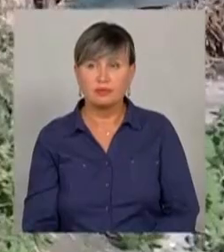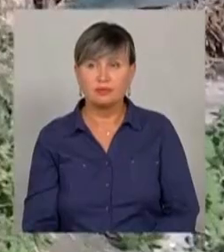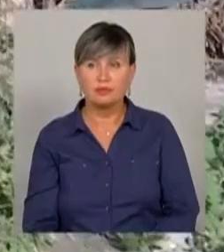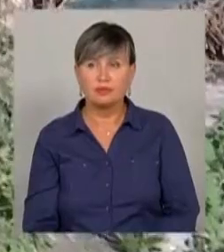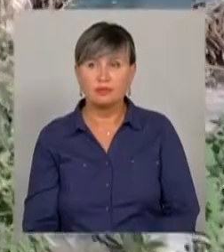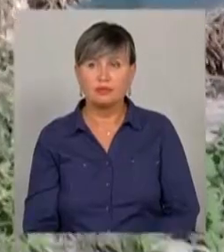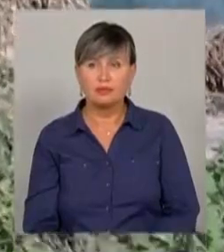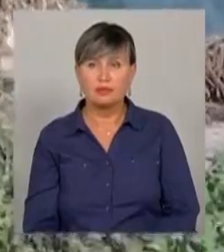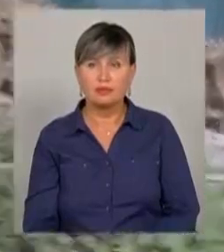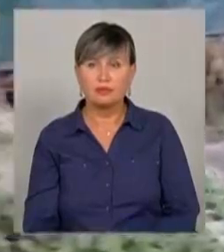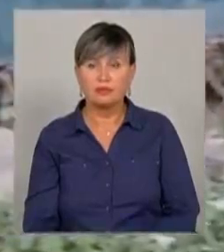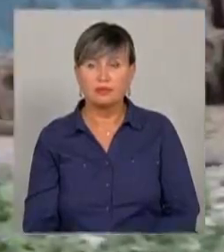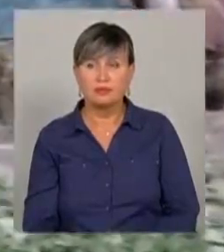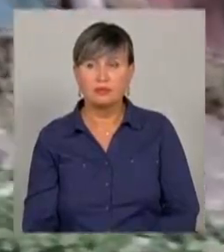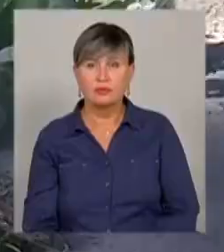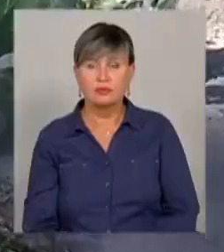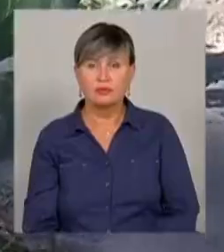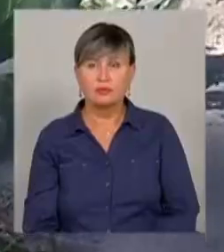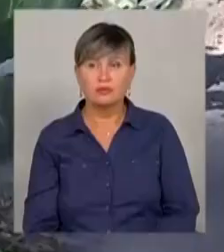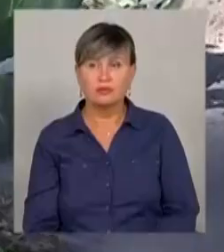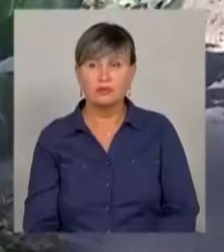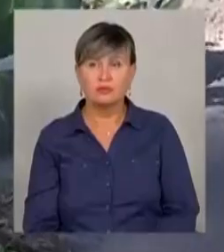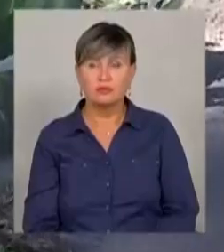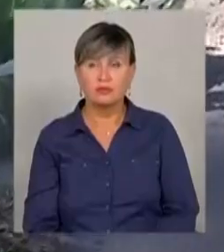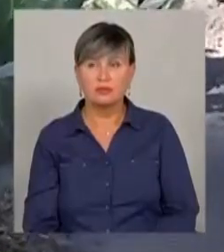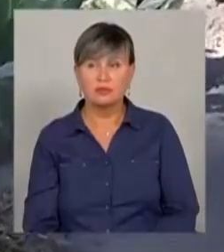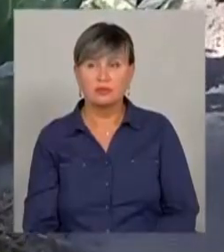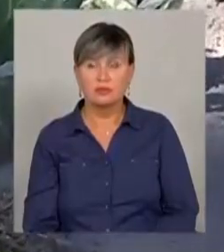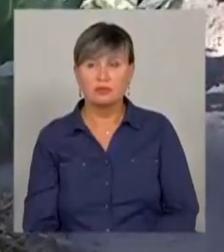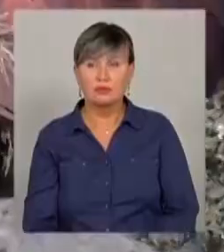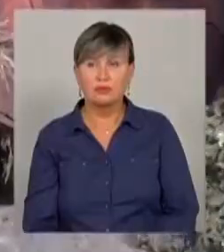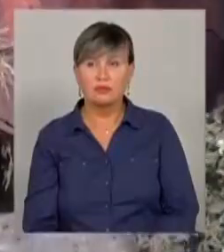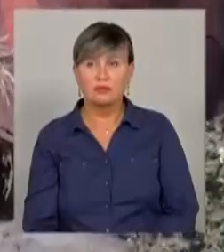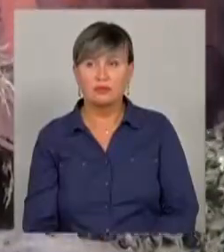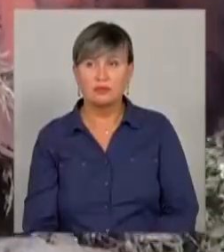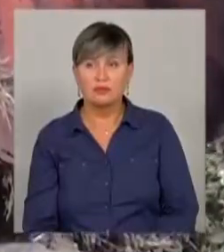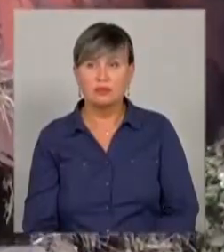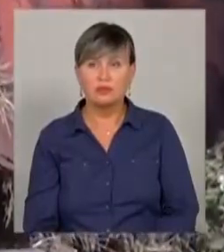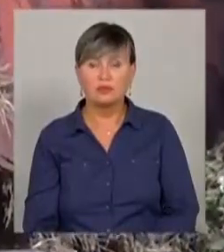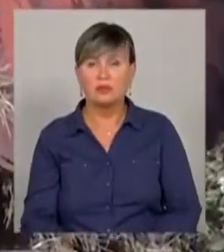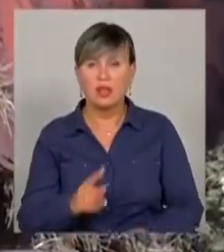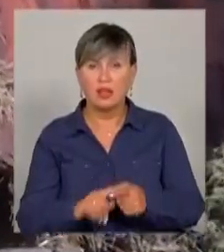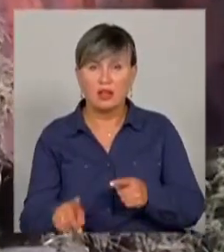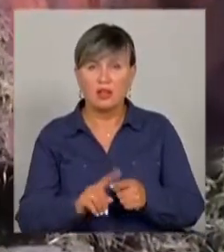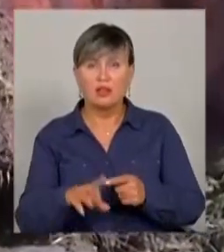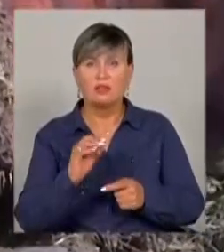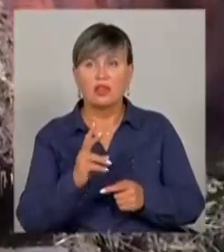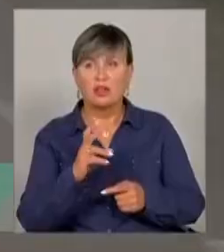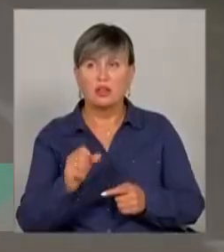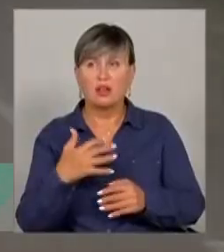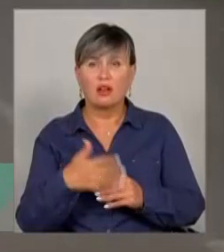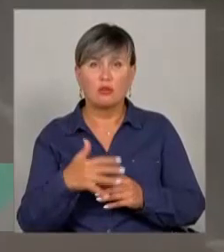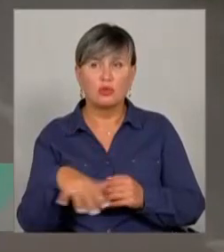пережили. Во-первых, какой хороший урожай. Вот тоже, вон там он урожай. Морковь, свекла, капуста, все